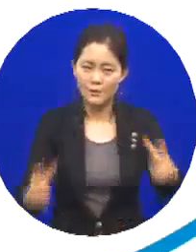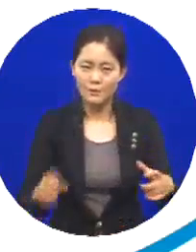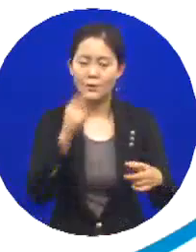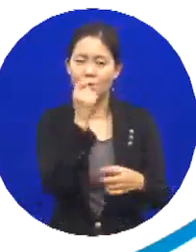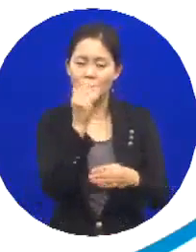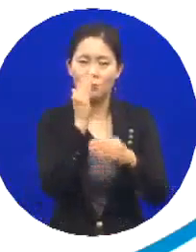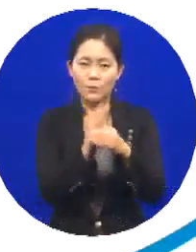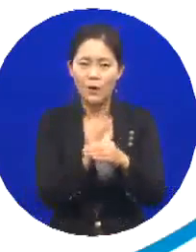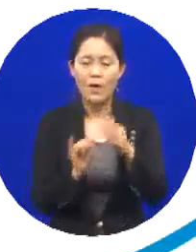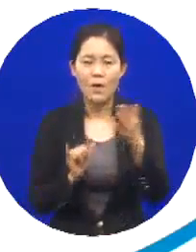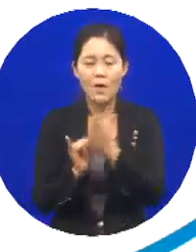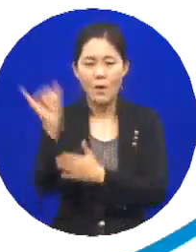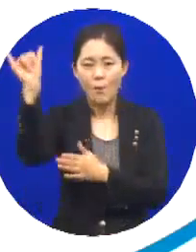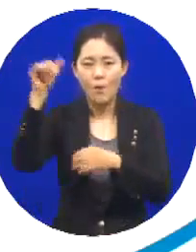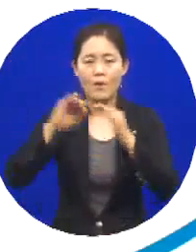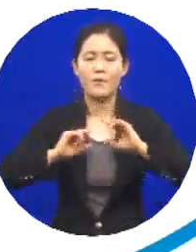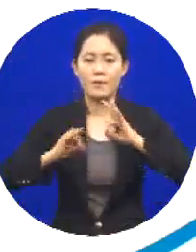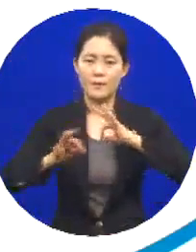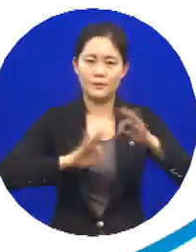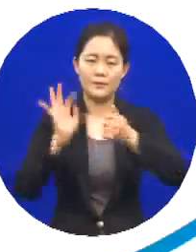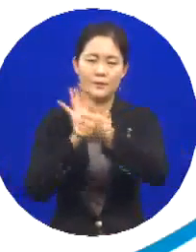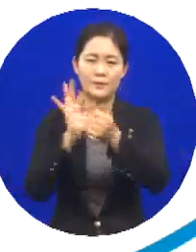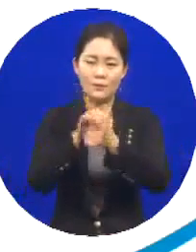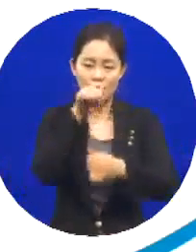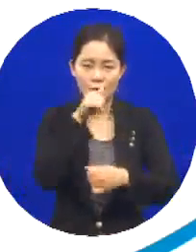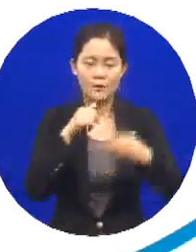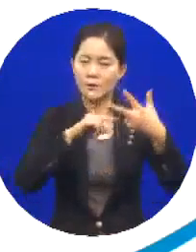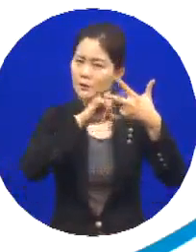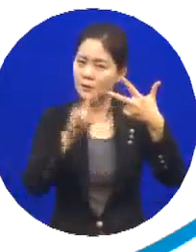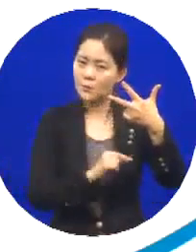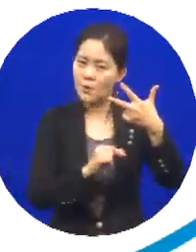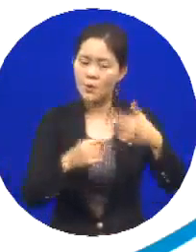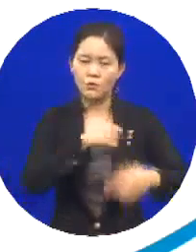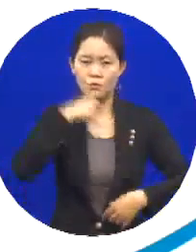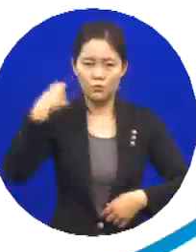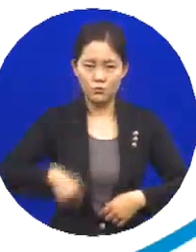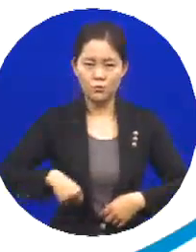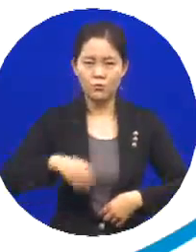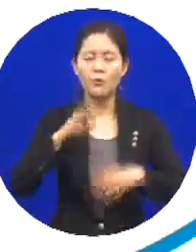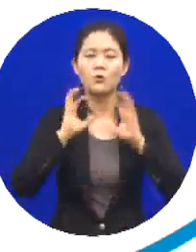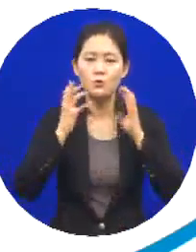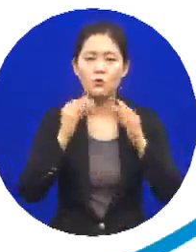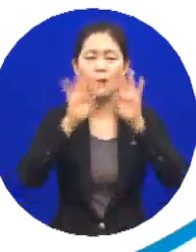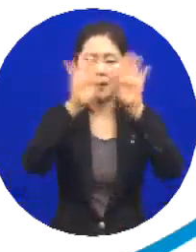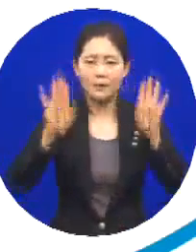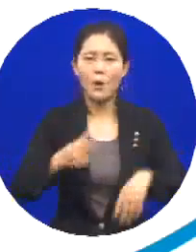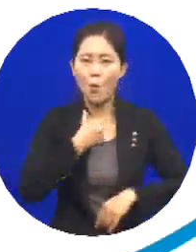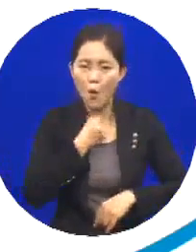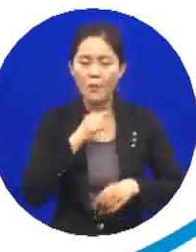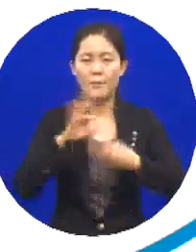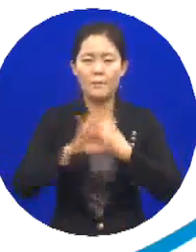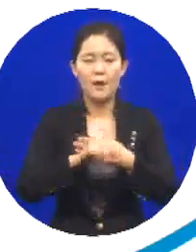용인시는 관내 중소기업의 해외시장 개척을 지원하고 있습니다. 오는 7월 중국 상해에서 열리는 유아박람회 참가를